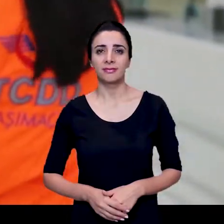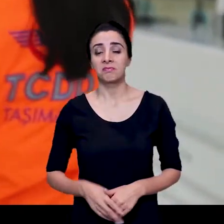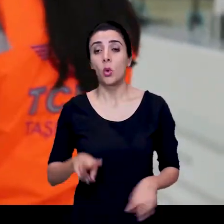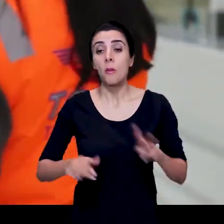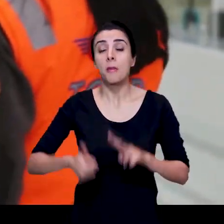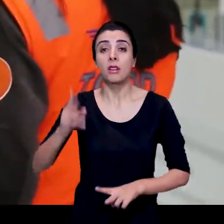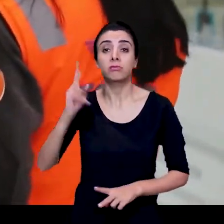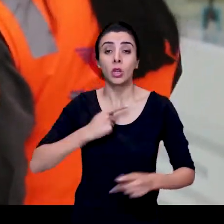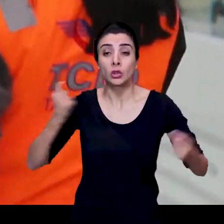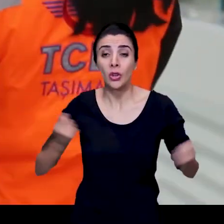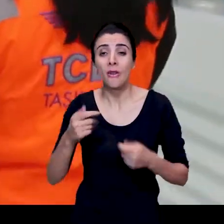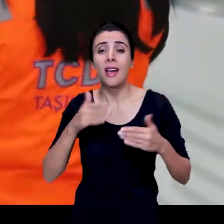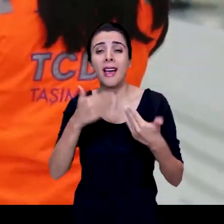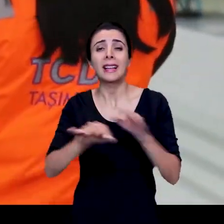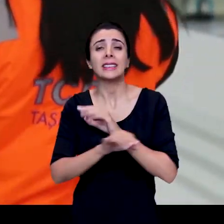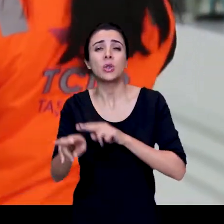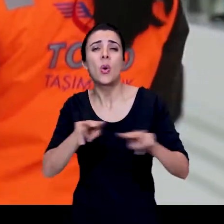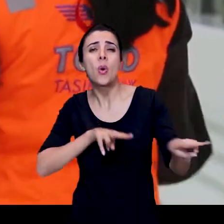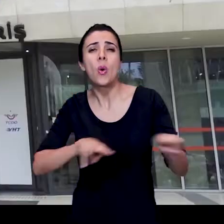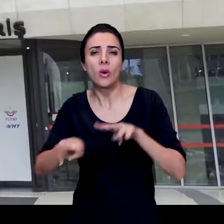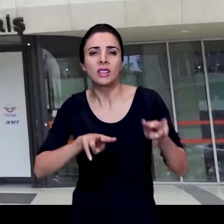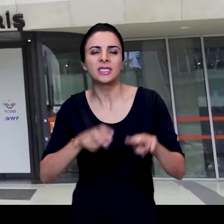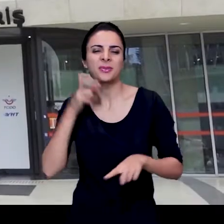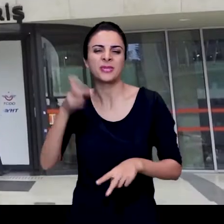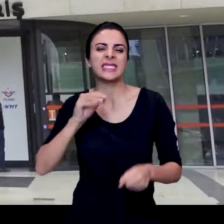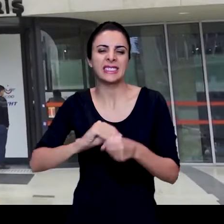Ulaştırma ve Altyapı Bakanlığı'nın himayelerinde sürdürülen